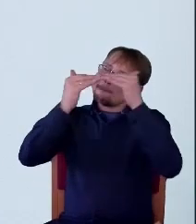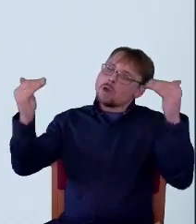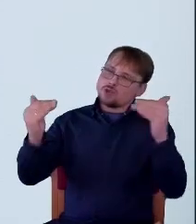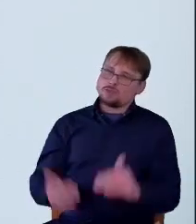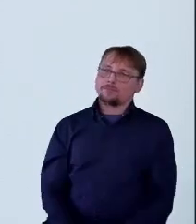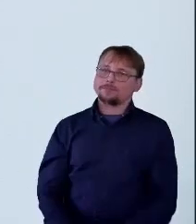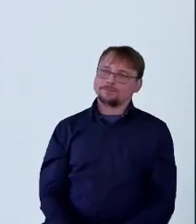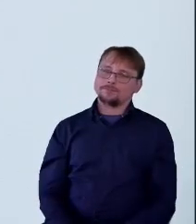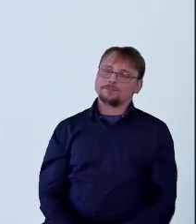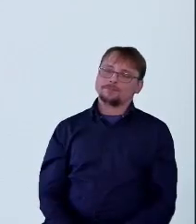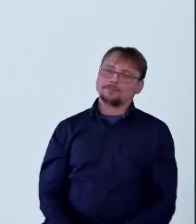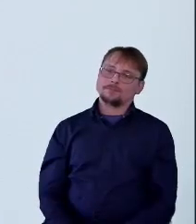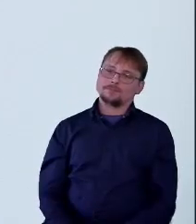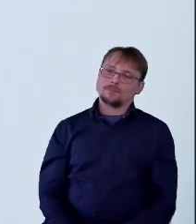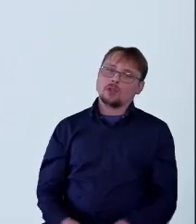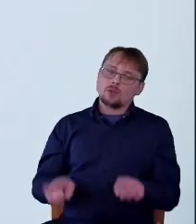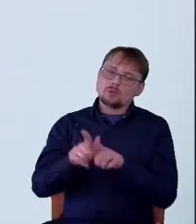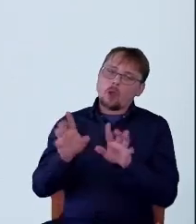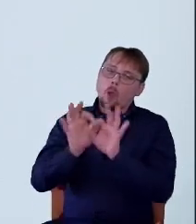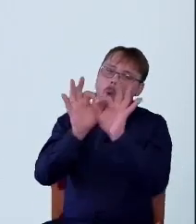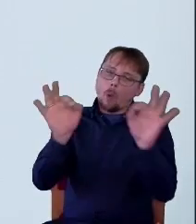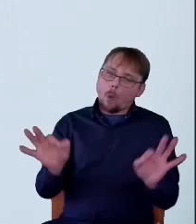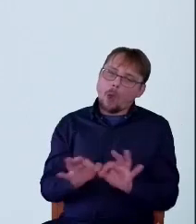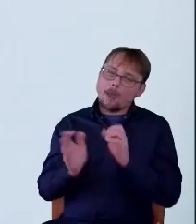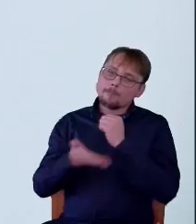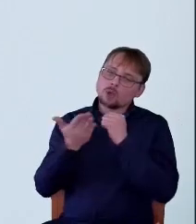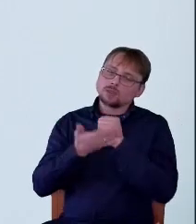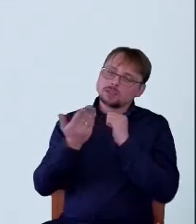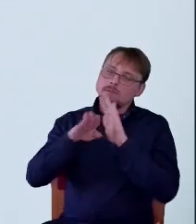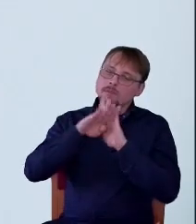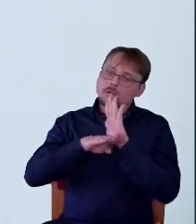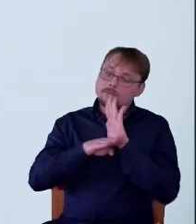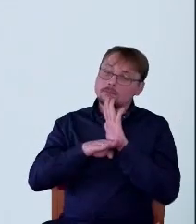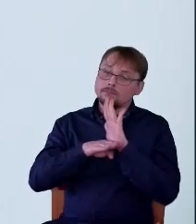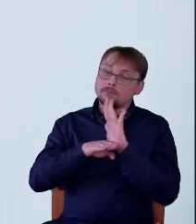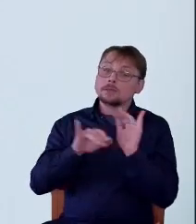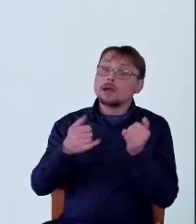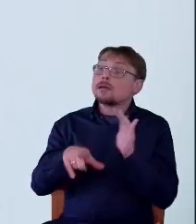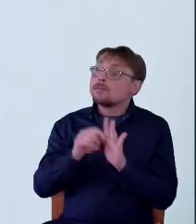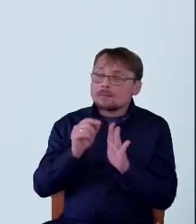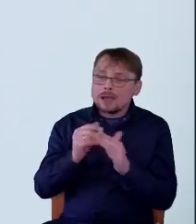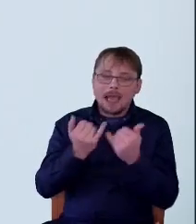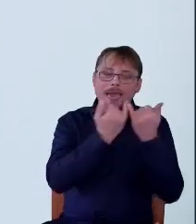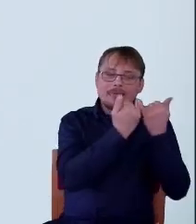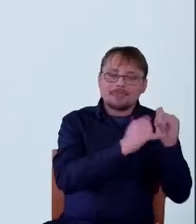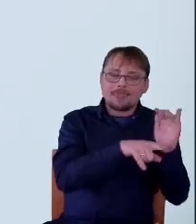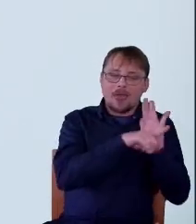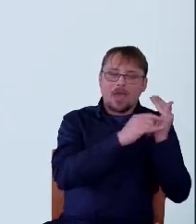Wreszcie podstawa programowa kształcenia ogólnego, wybór tej podstawy. Mamy w tej chwili odrębną podstawę dla